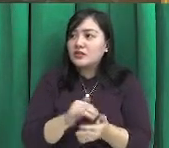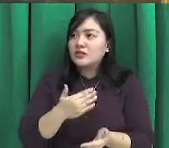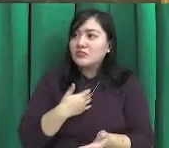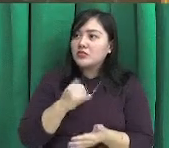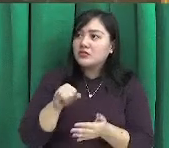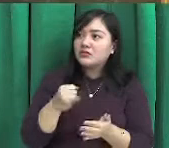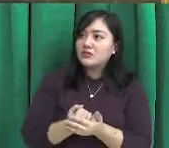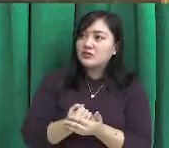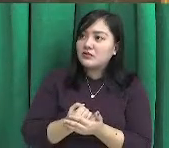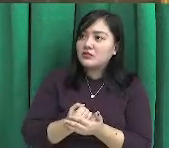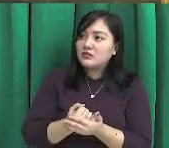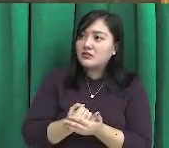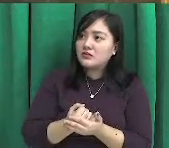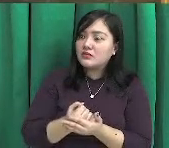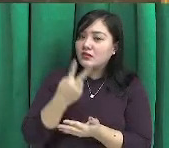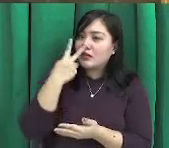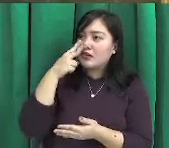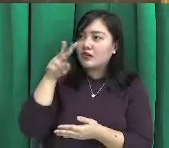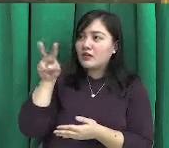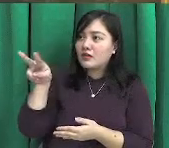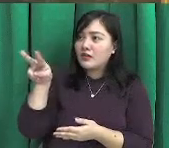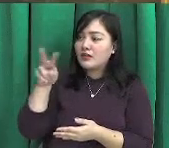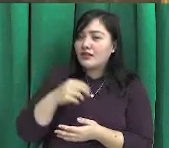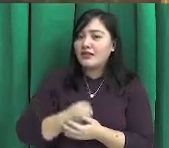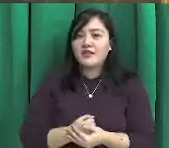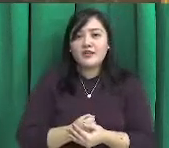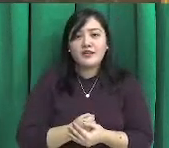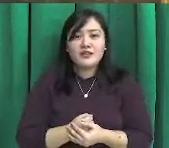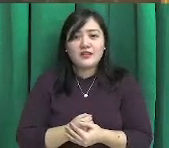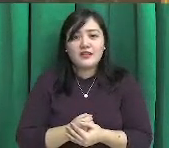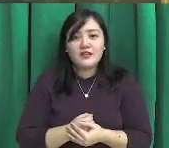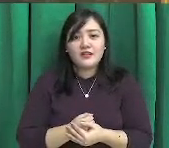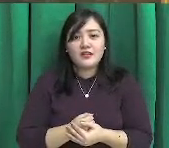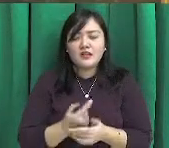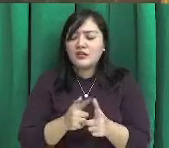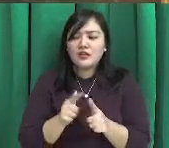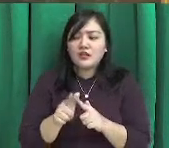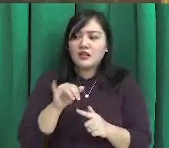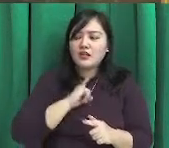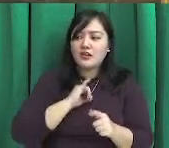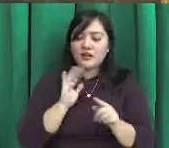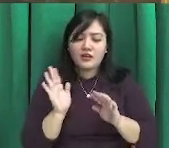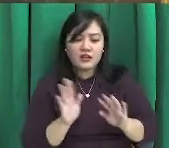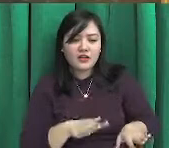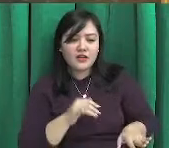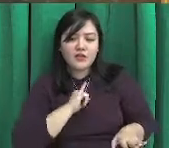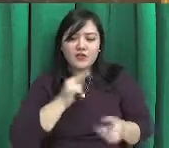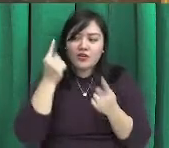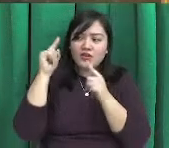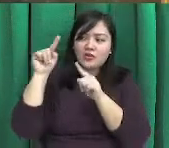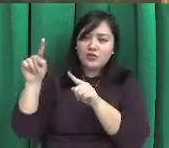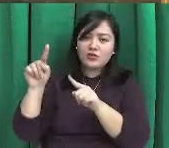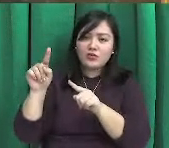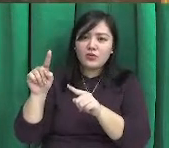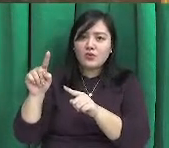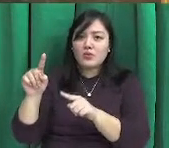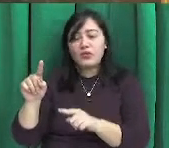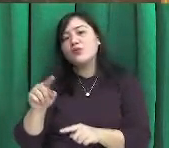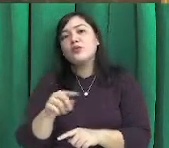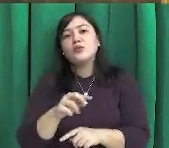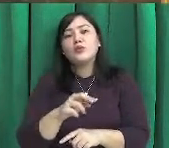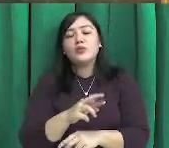lang siya. Pagkatapos po noon, umalis ako sa tabi niya. Pumunta ako sa kwarto. Kasi parang ang feeling